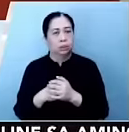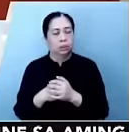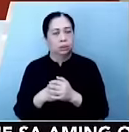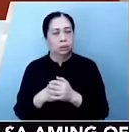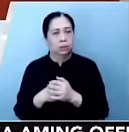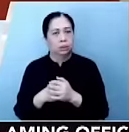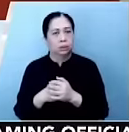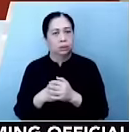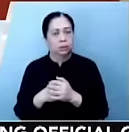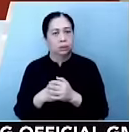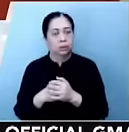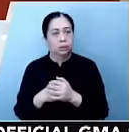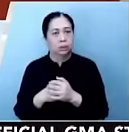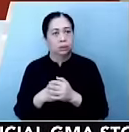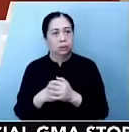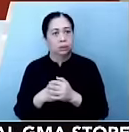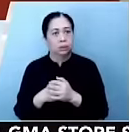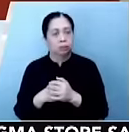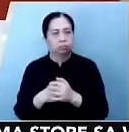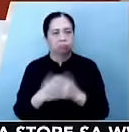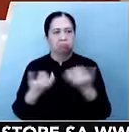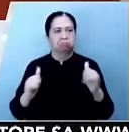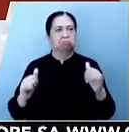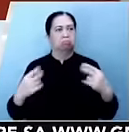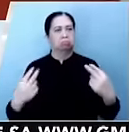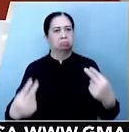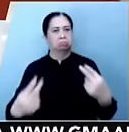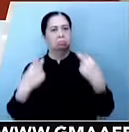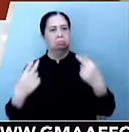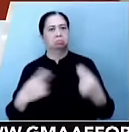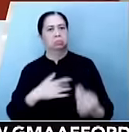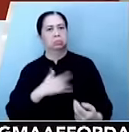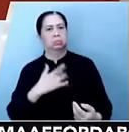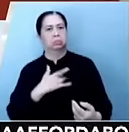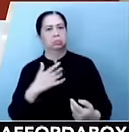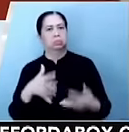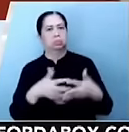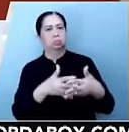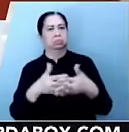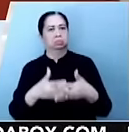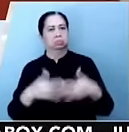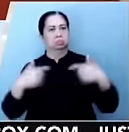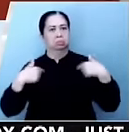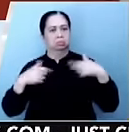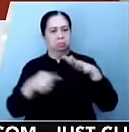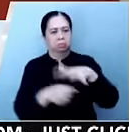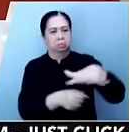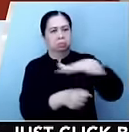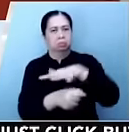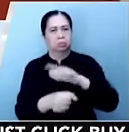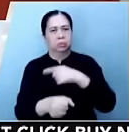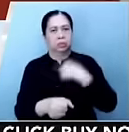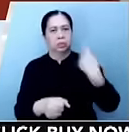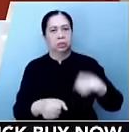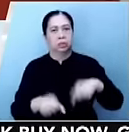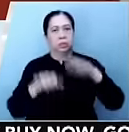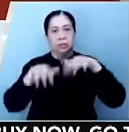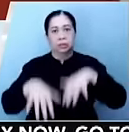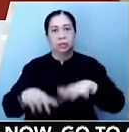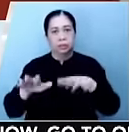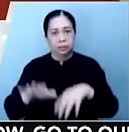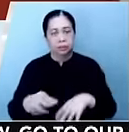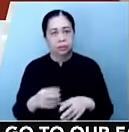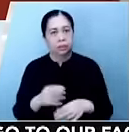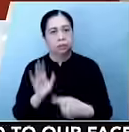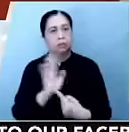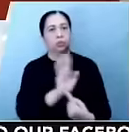make his presence felt there in the China Sea and to show to